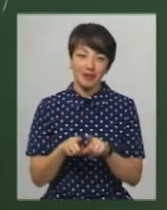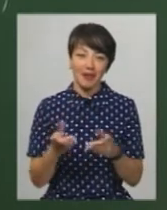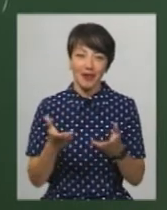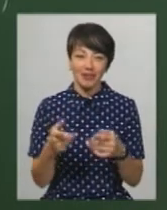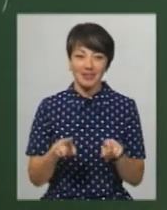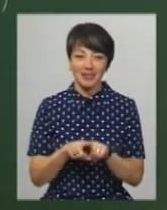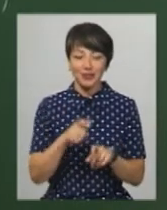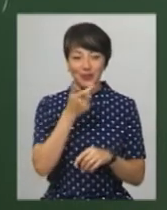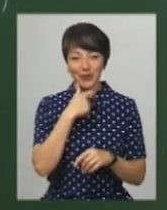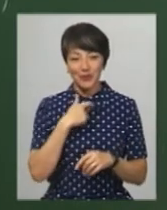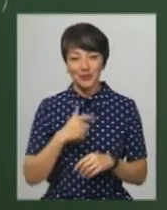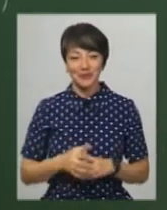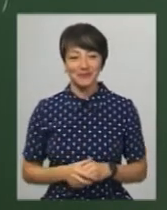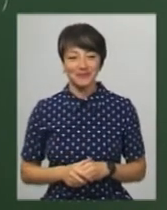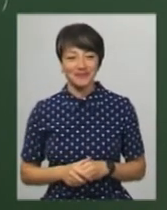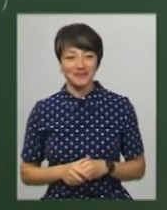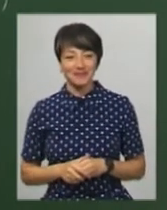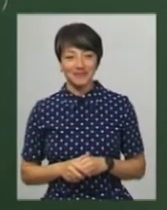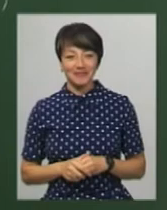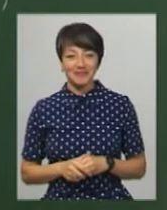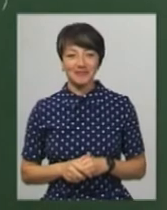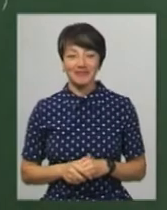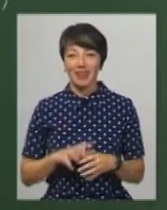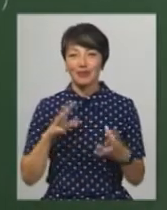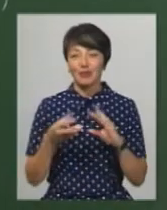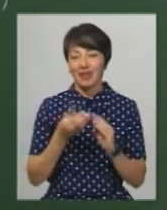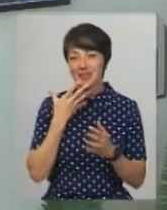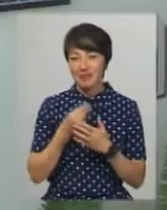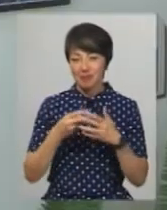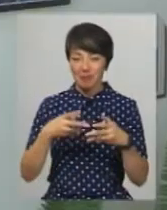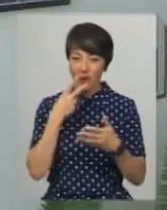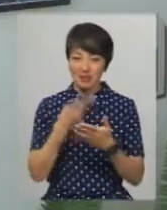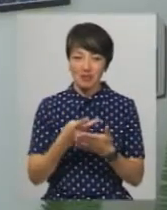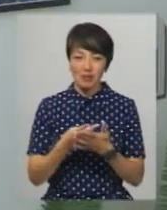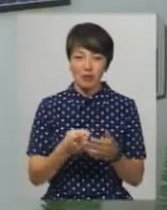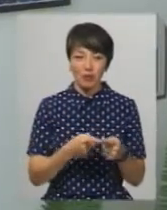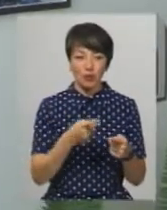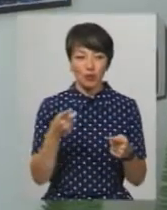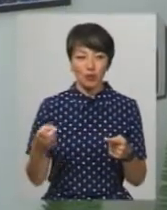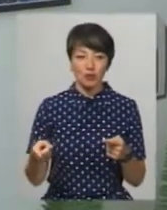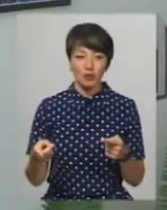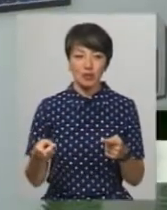Ну, скромно подав свій скріншот свого результату. Упродовж